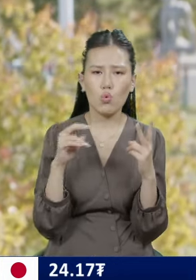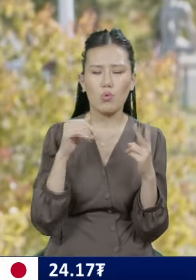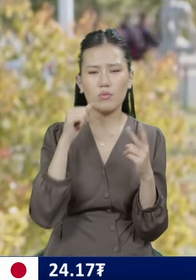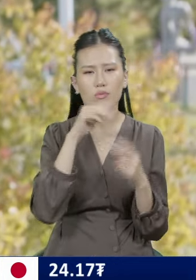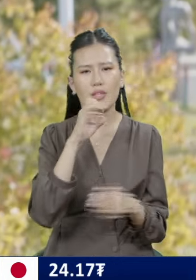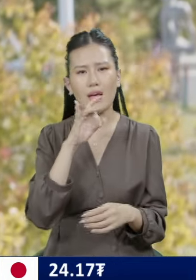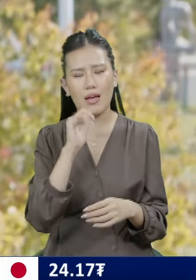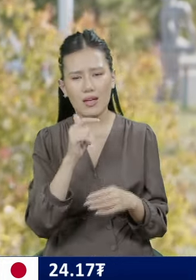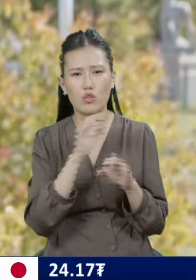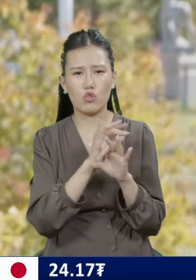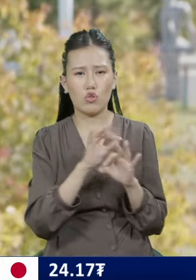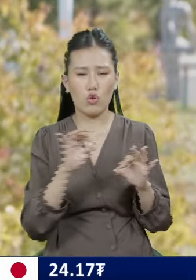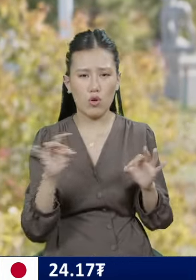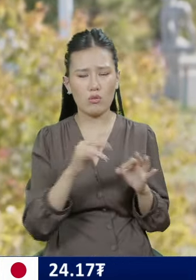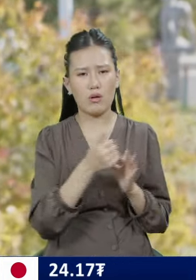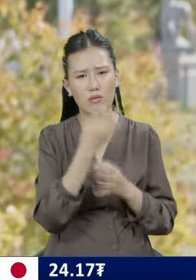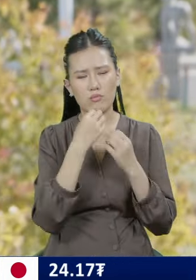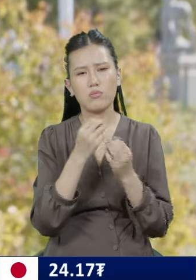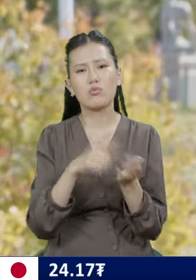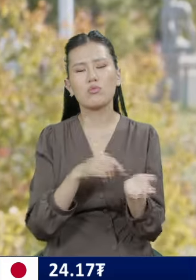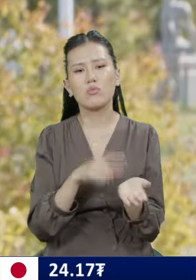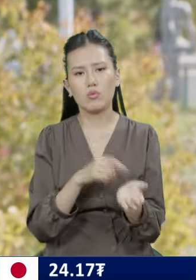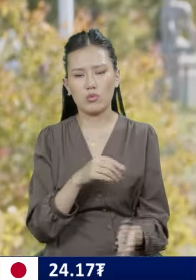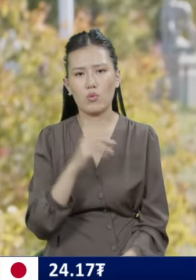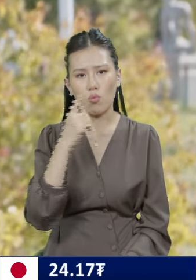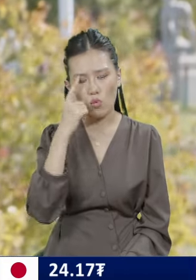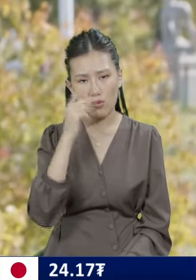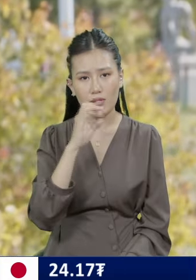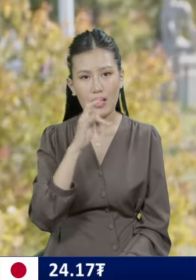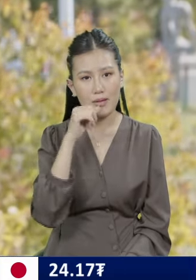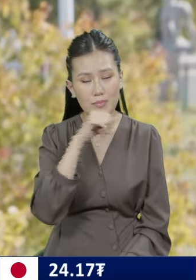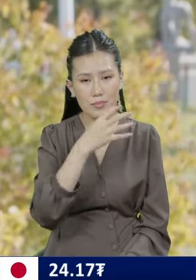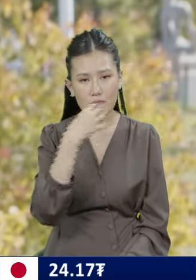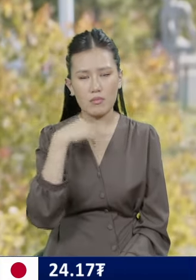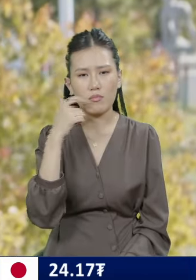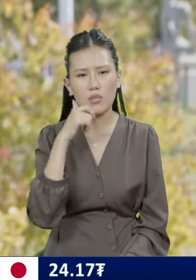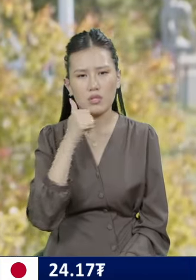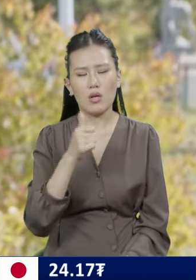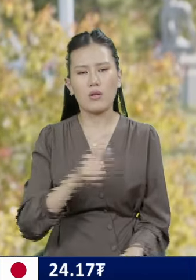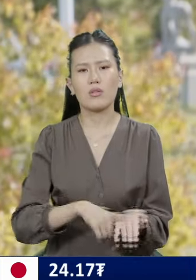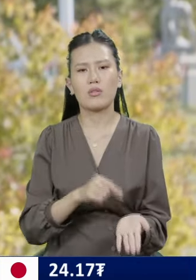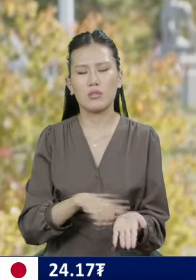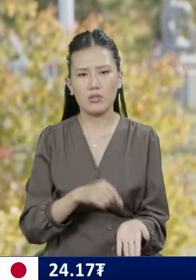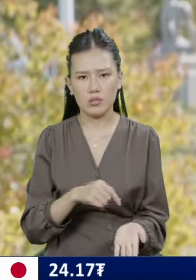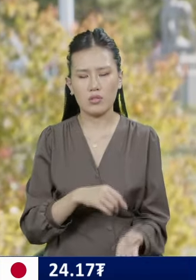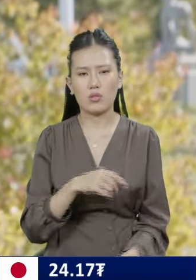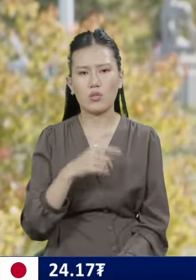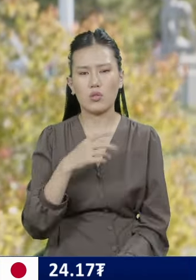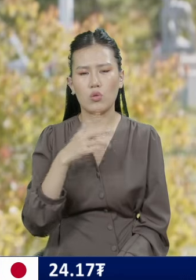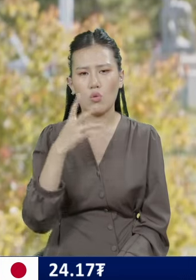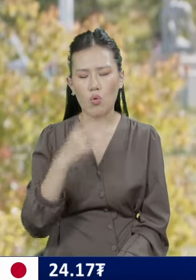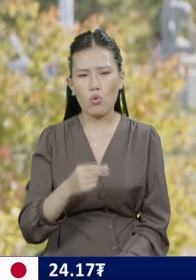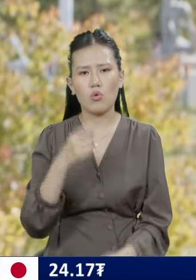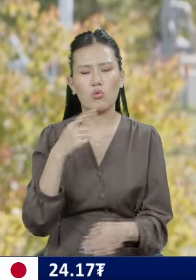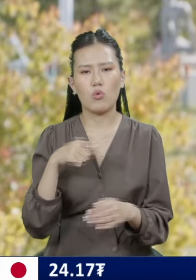байна тий. Ер нь олол Монголын тараг тий. А үнэхээр би организм хэрэгтэй. За дээрэс нь одоо Монголын яг цэвэр одоо хөдөний ааруул